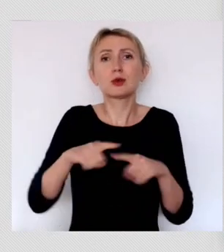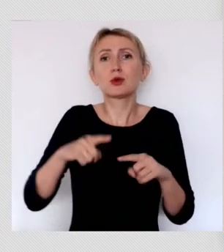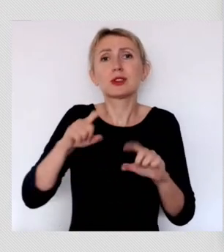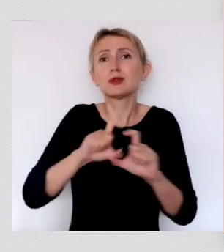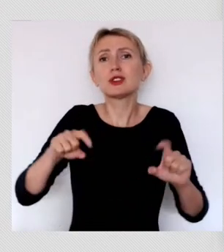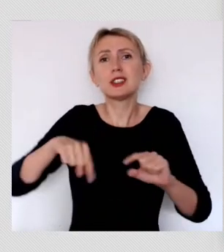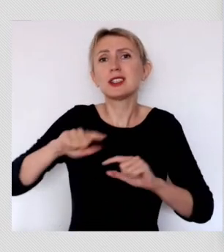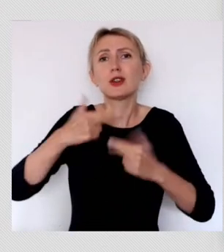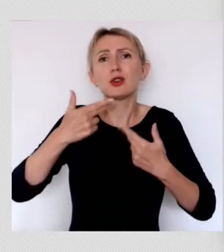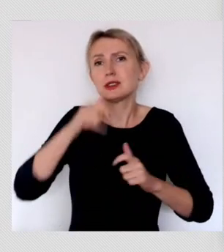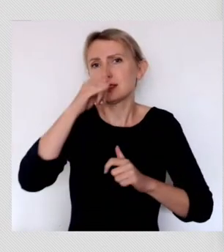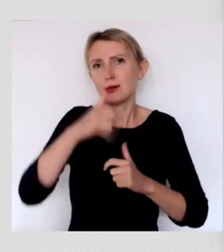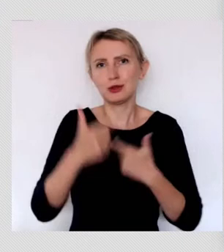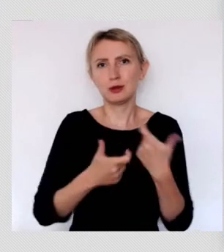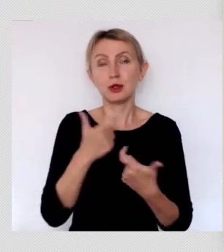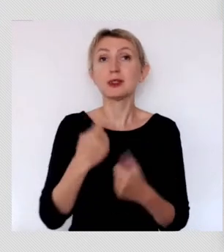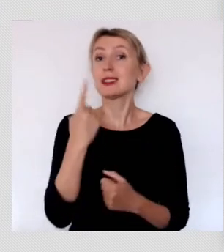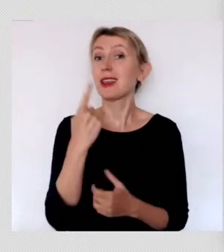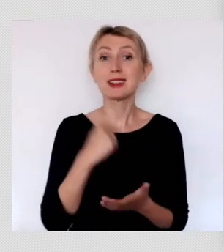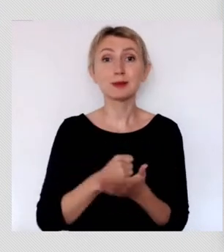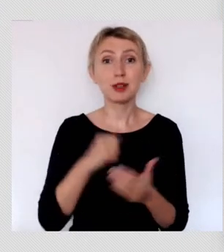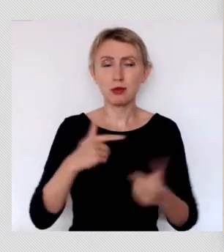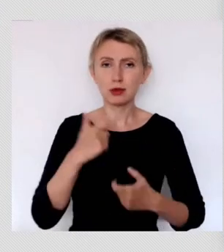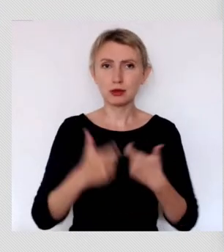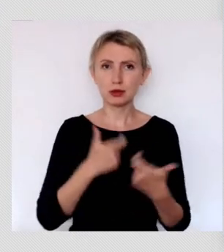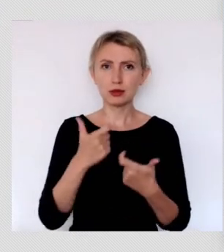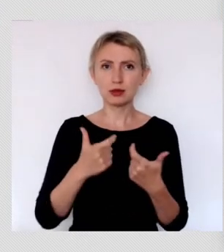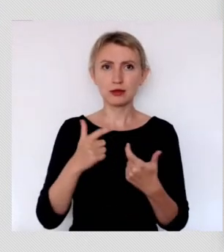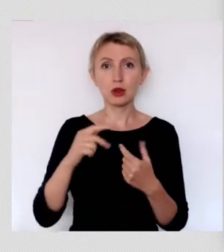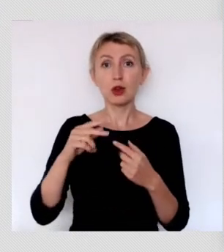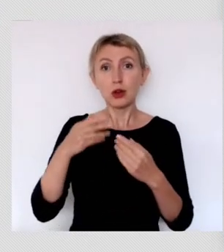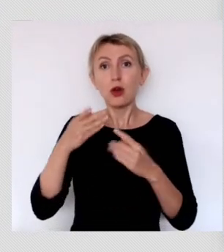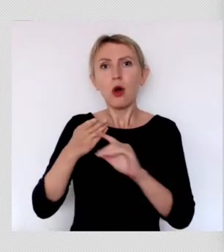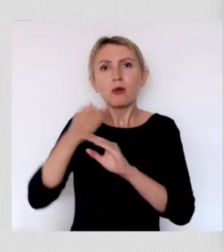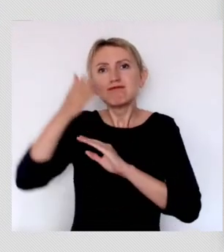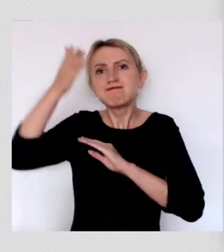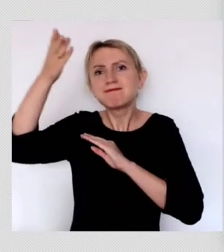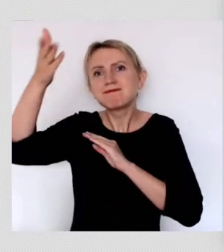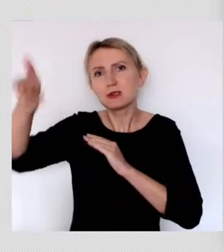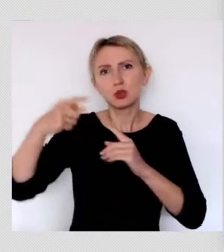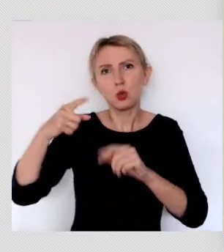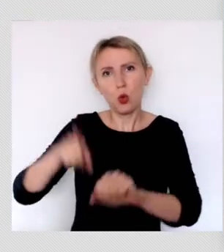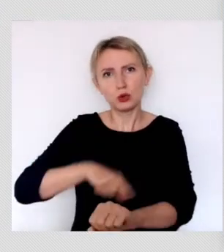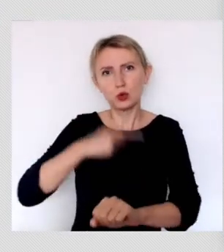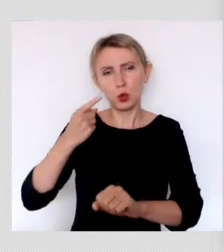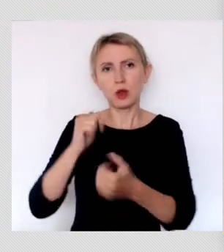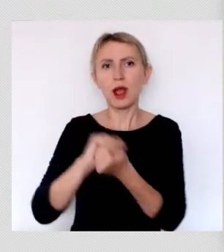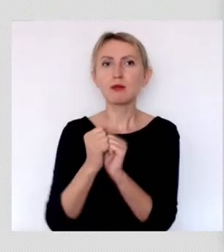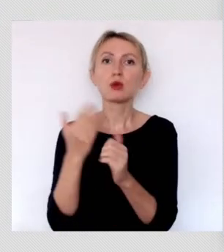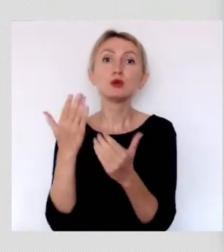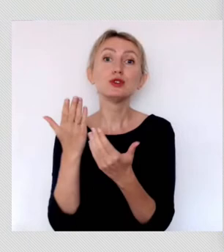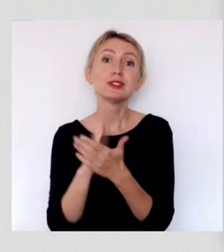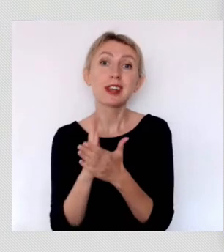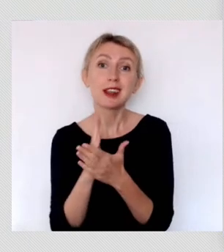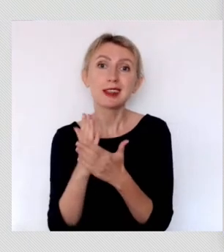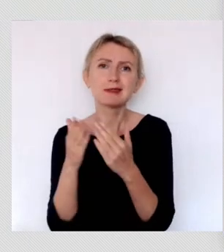można zrobić, o czym można myśleć, to można myśleć w długiej perspektywie, a w każdym razie przynajmniej średniej. I